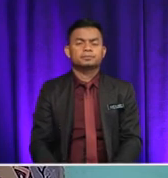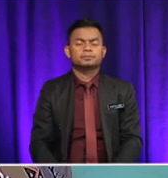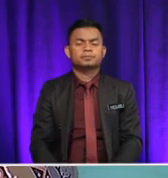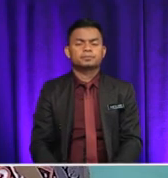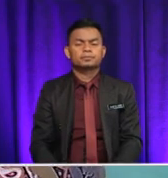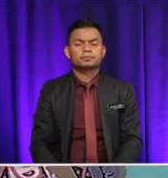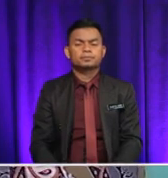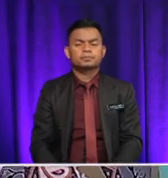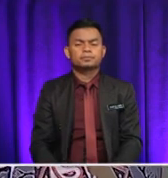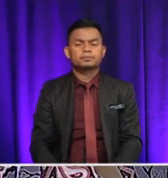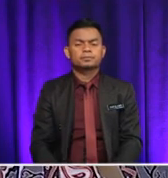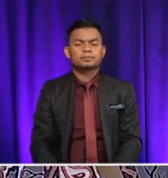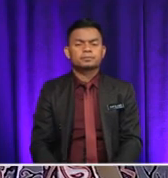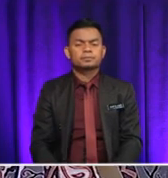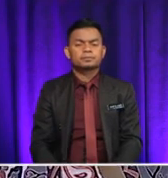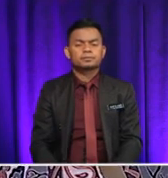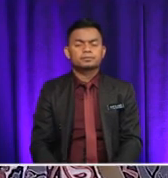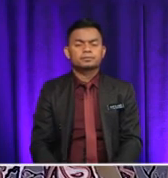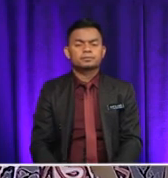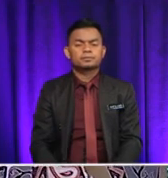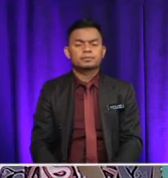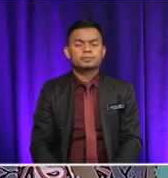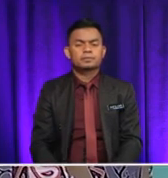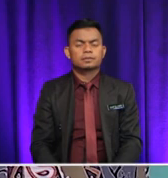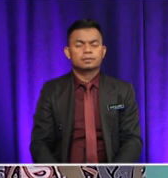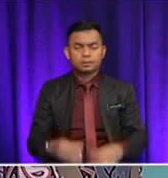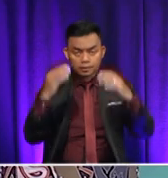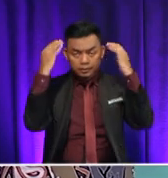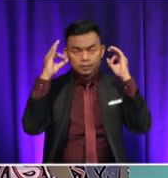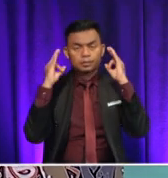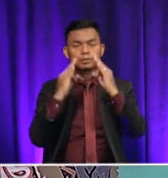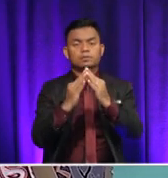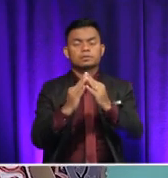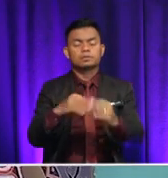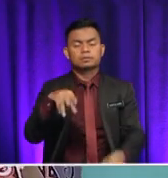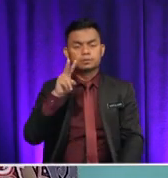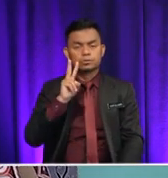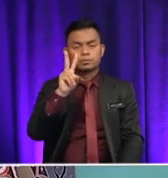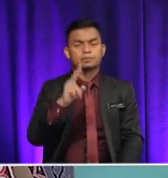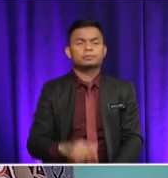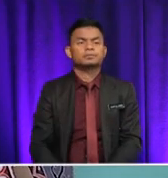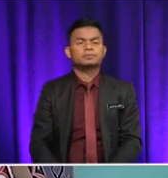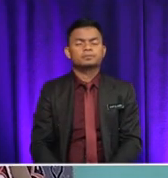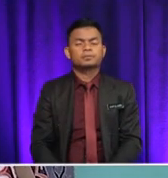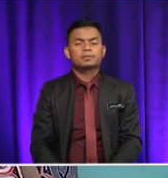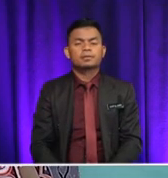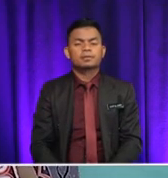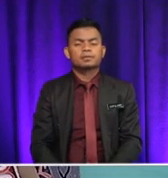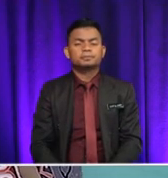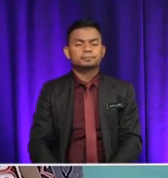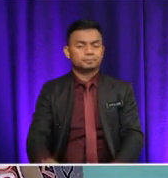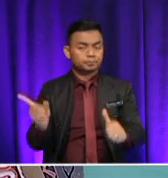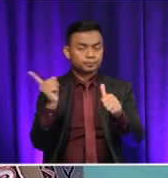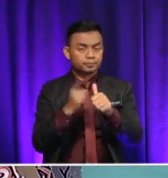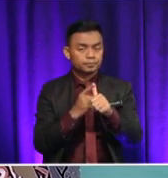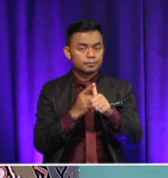Oke Yang ini rumah kediaman lukisan dia oke pertama